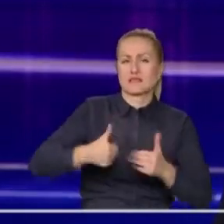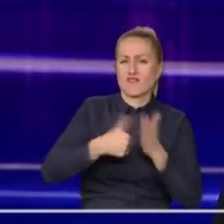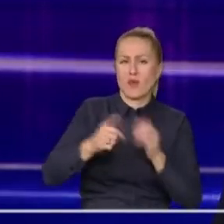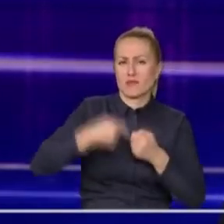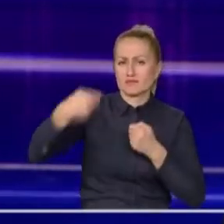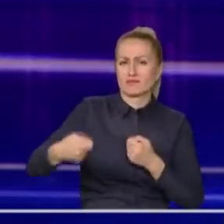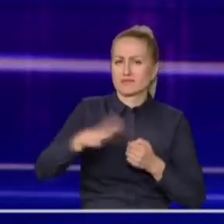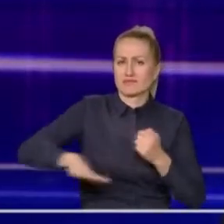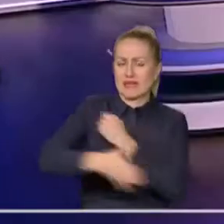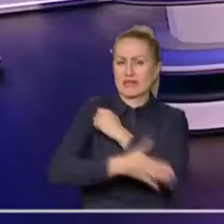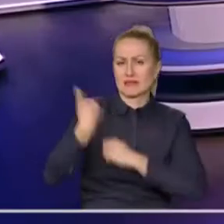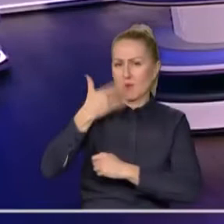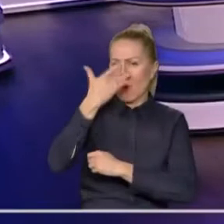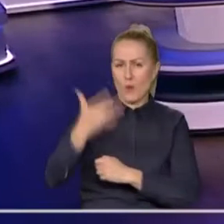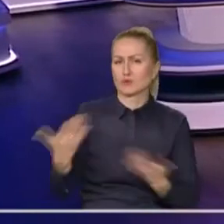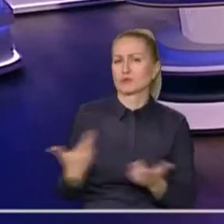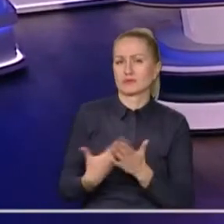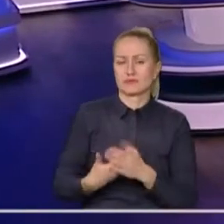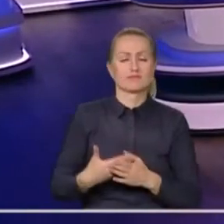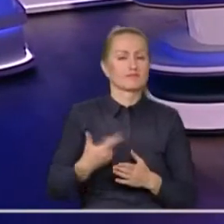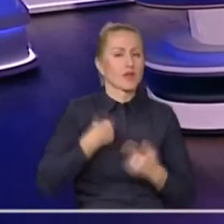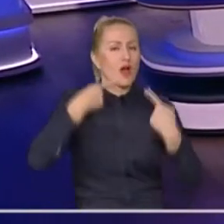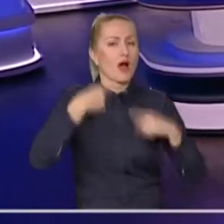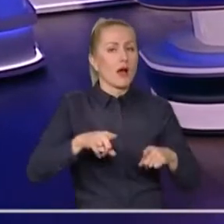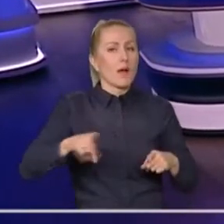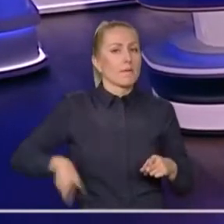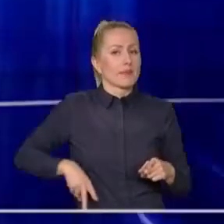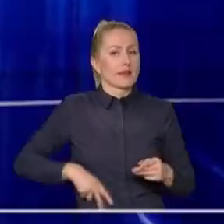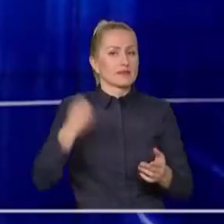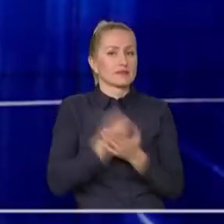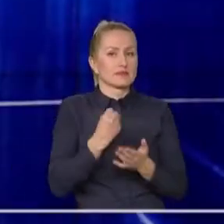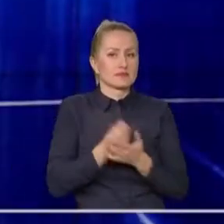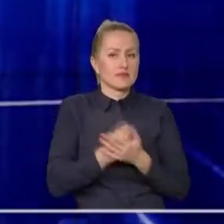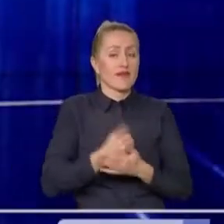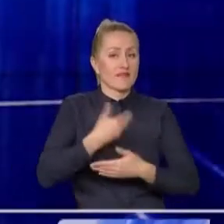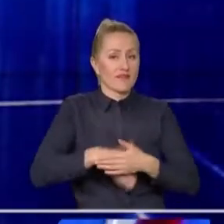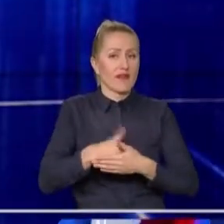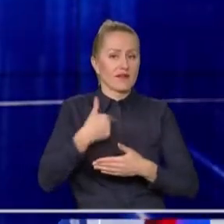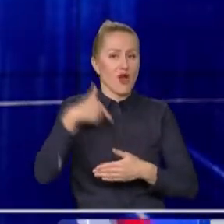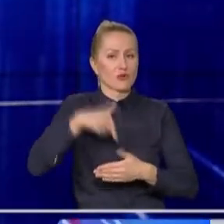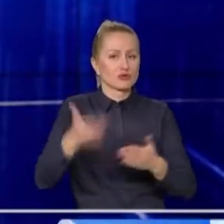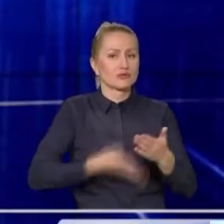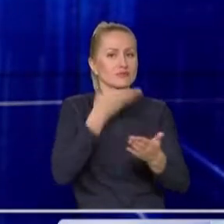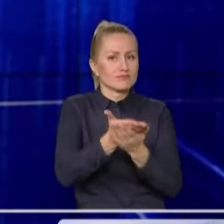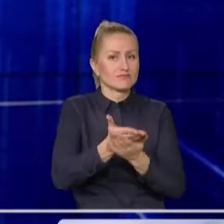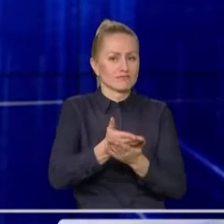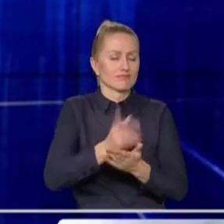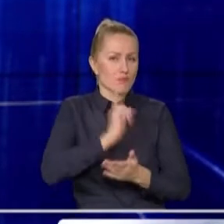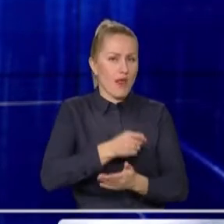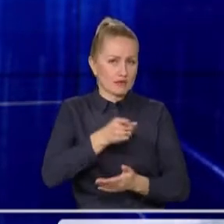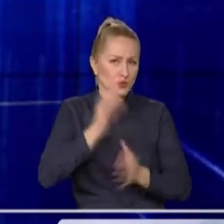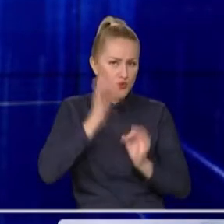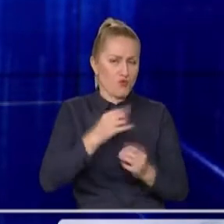wyjątkowego na granicy z Białorusią? Jako odpowiedzialny minister spraw wewnętrznych muszę składać rządowi odpowiedzialne